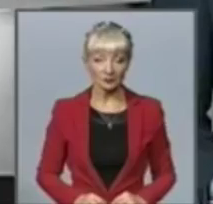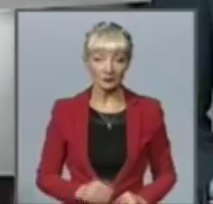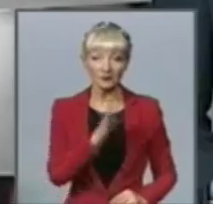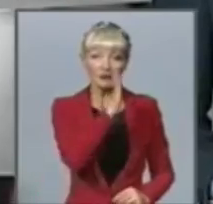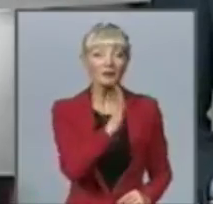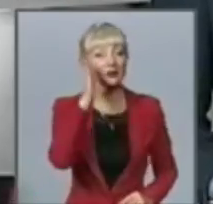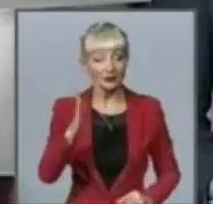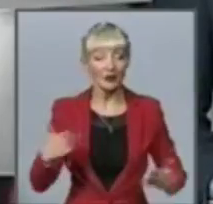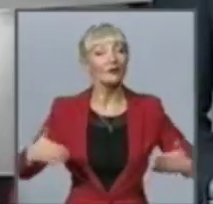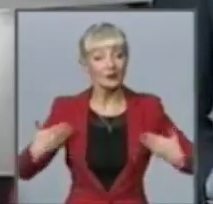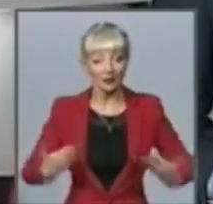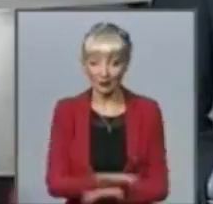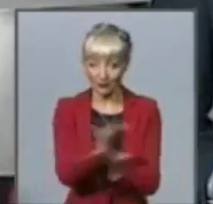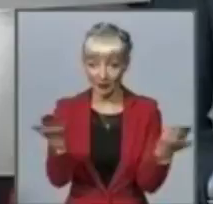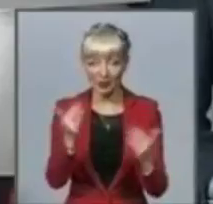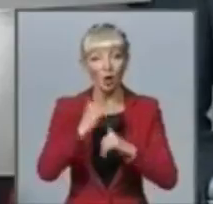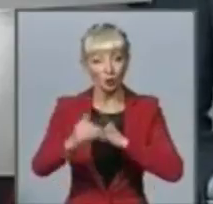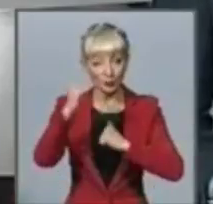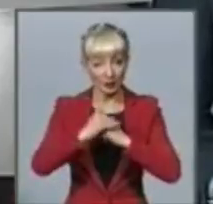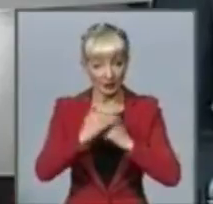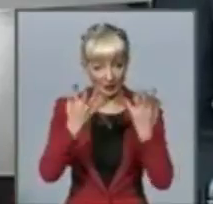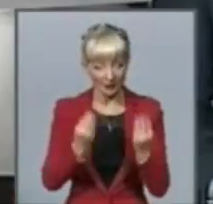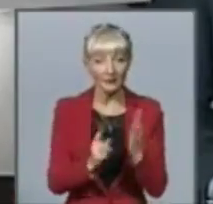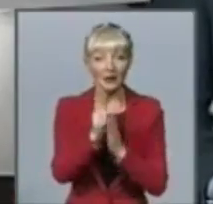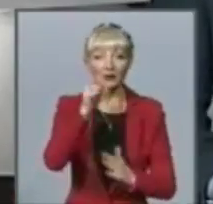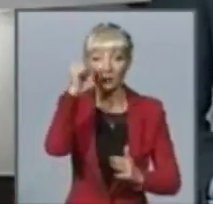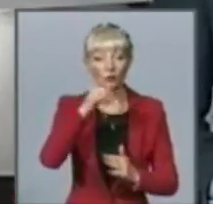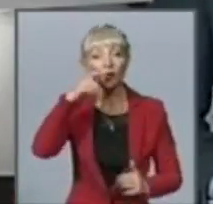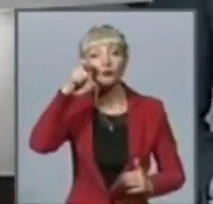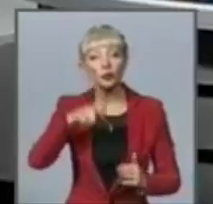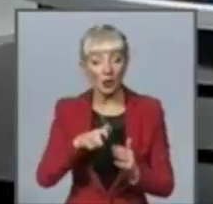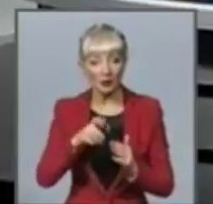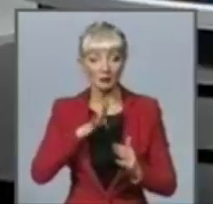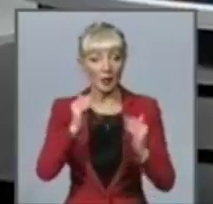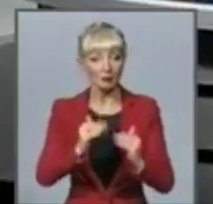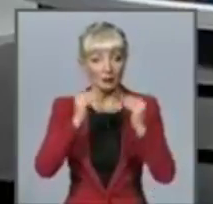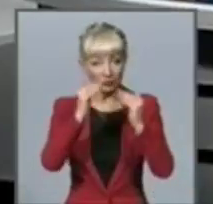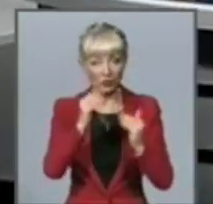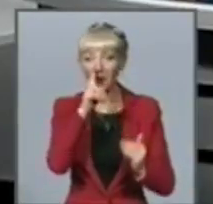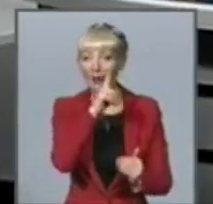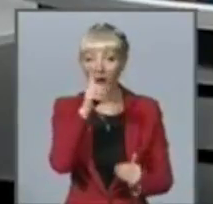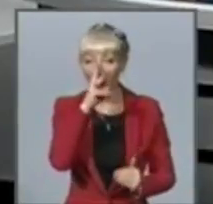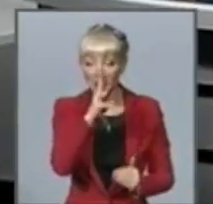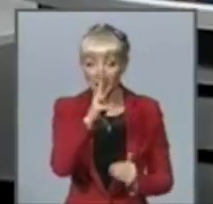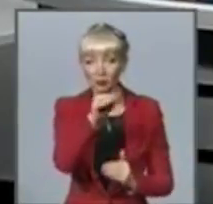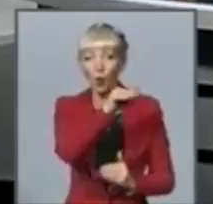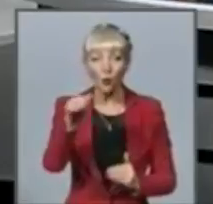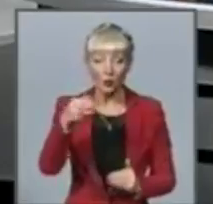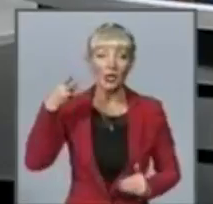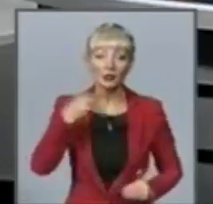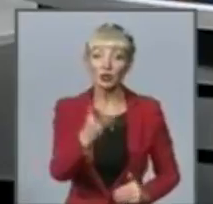Віктор Валерійович, вітаю вас. Доброго дня. На початку року в Україні відбулося підвищення мінімальної заробітної платні до рівня